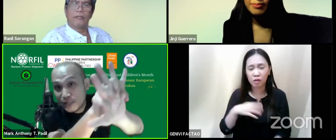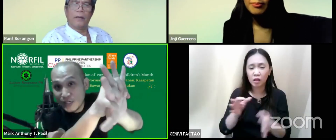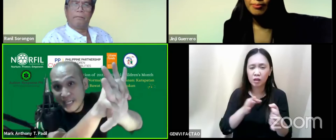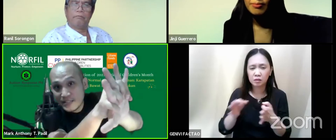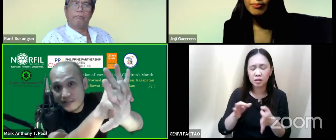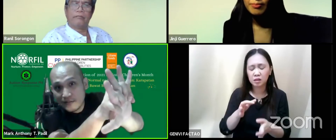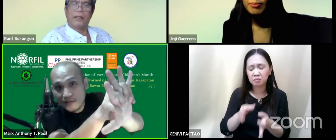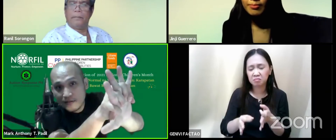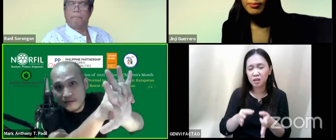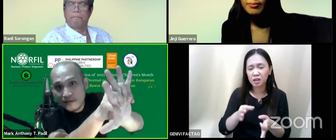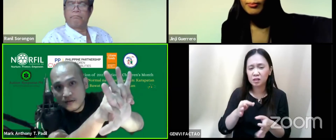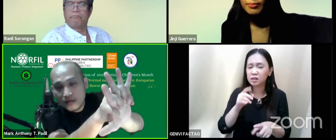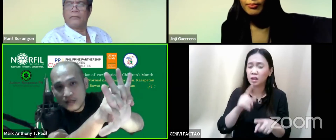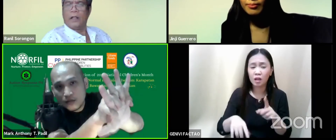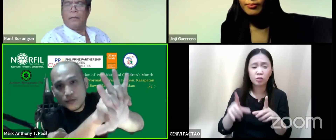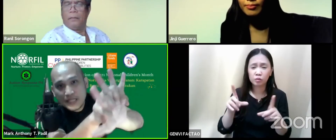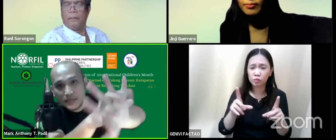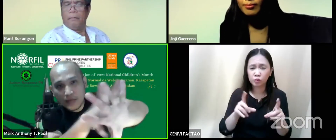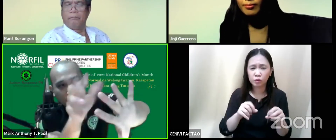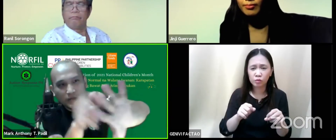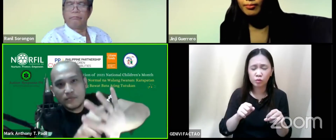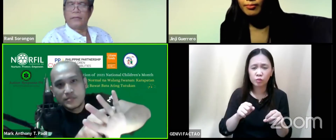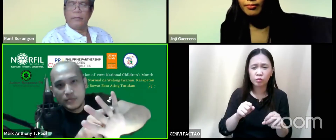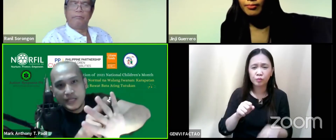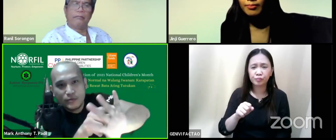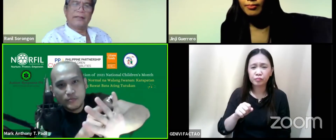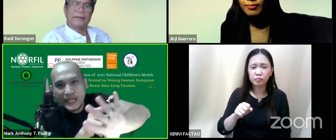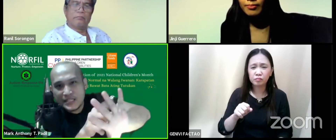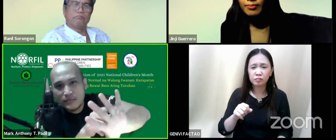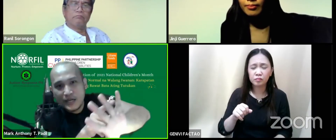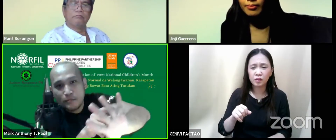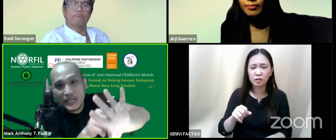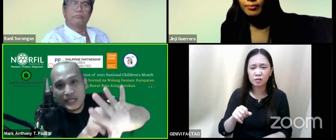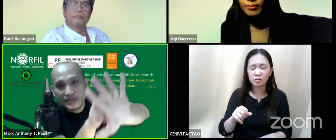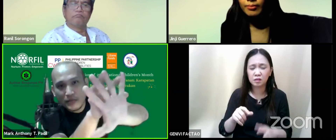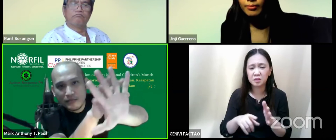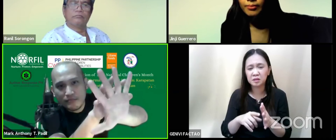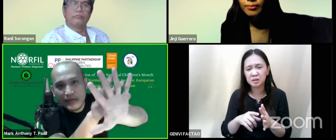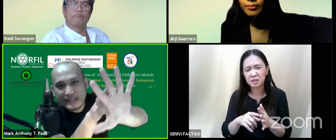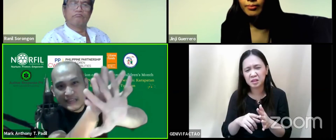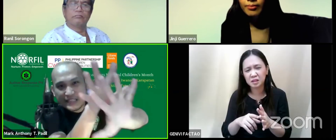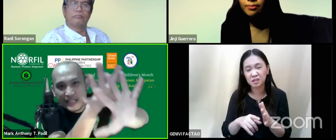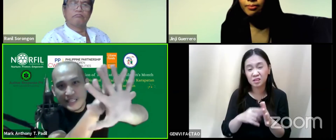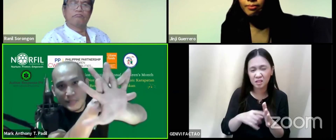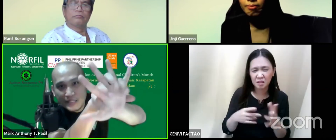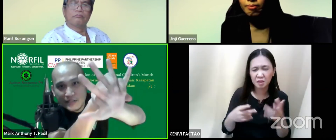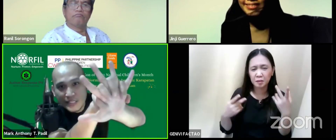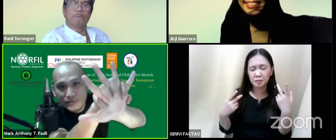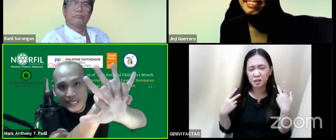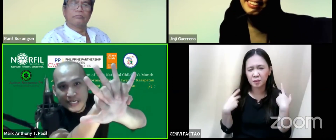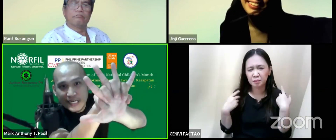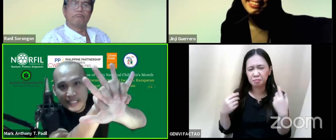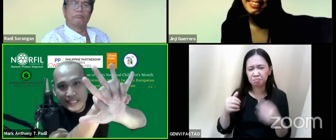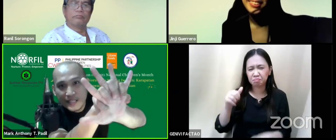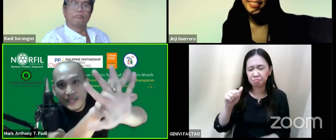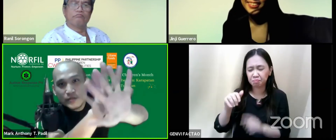dito, interlaced. Okay? Yung iba kasi, sabi natin yung mahilig sa mga peanuts, may arthritis na hindi may interlace yung